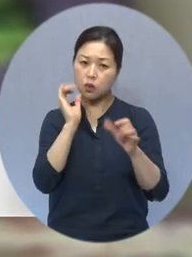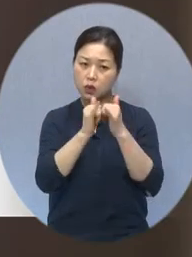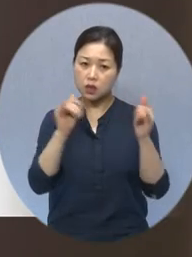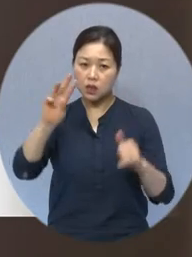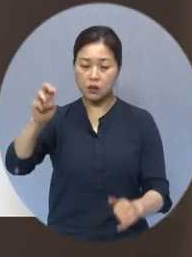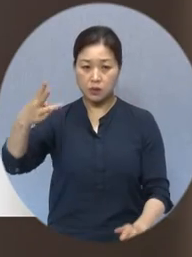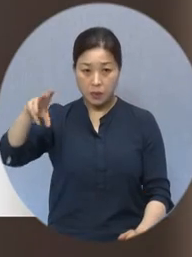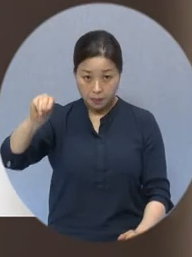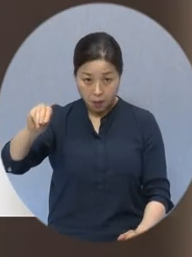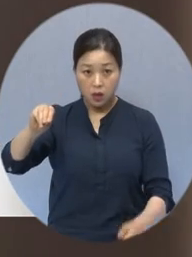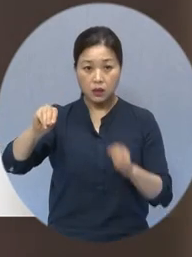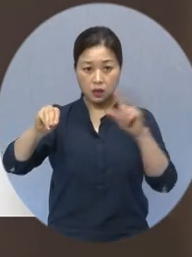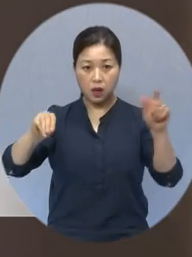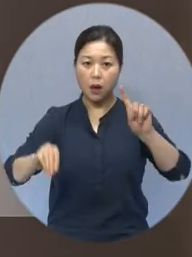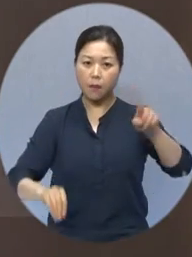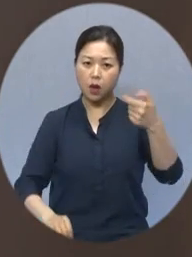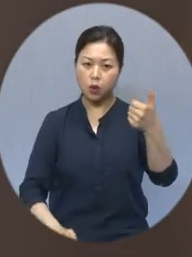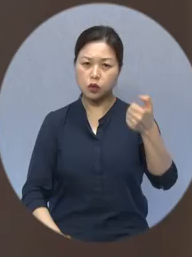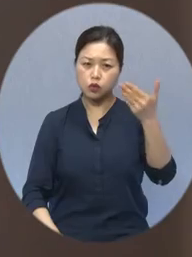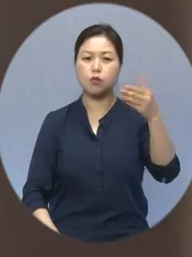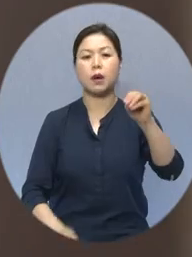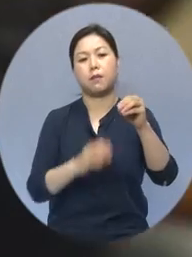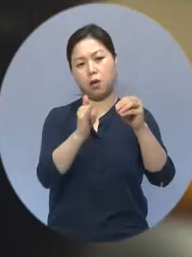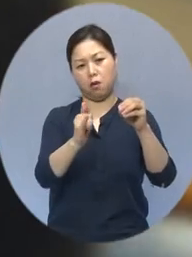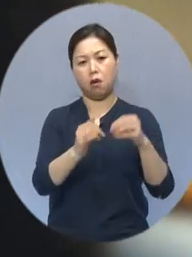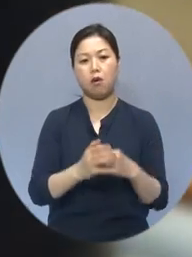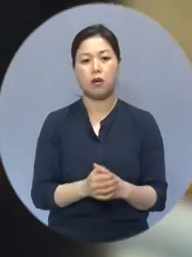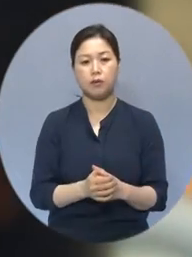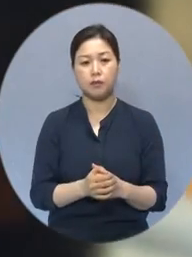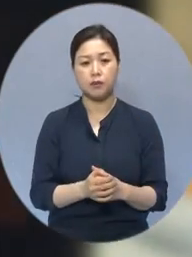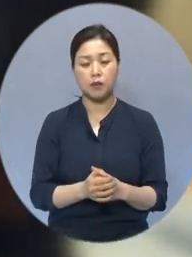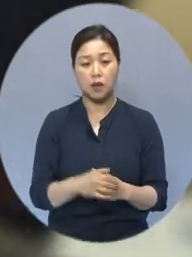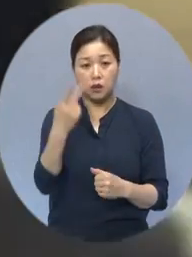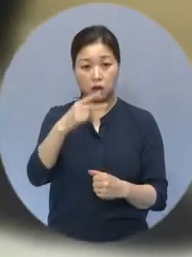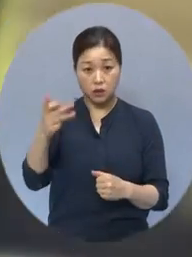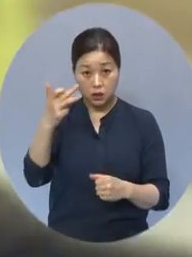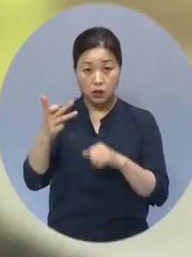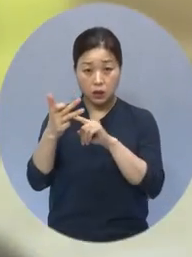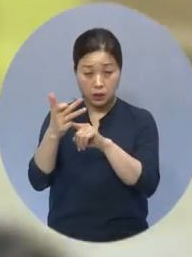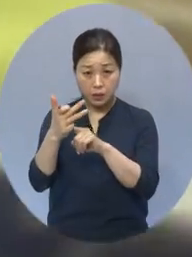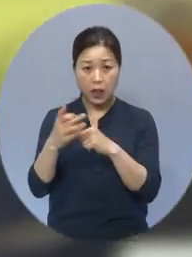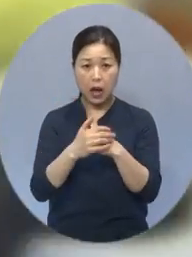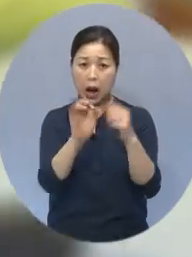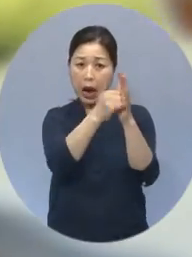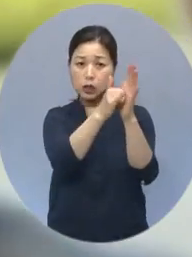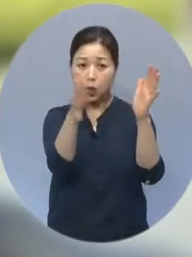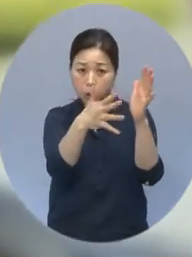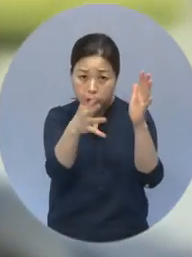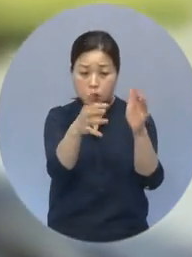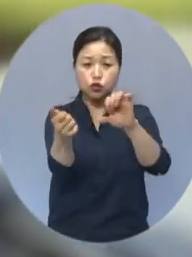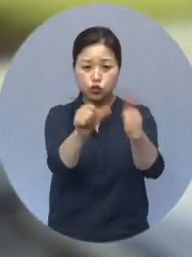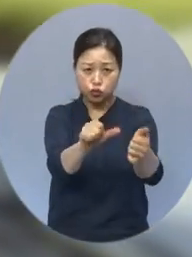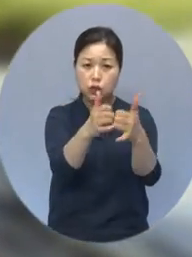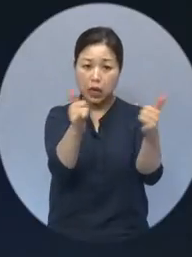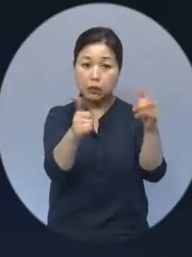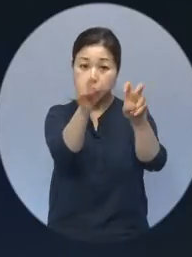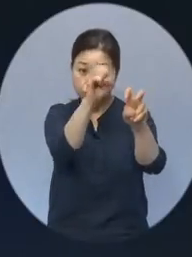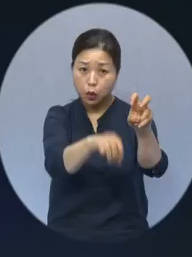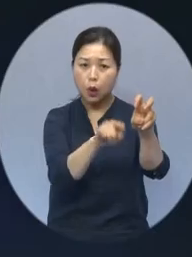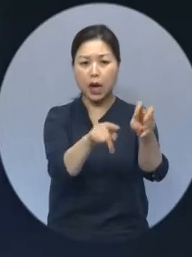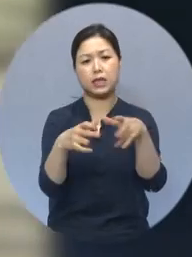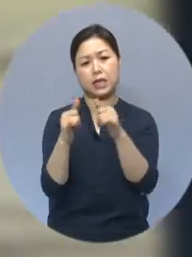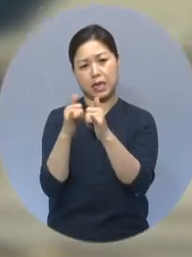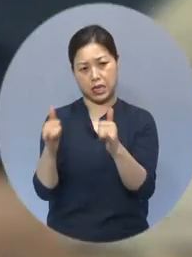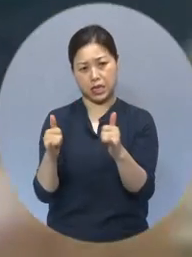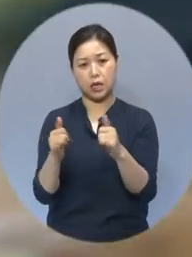1,590,000 0으로 조사됐습니다 특히 2018년 5 연구 사망자 중 20% 가 장애인으로 집계